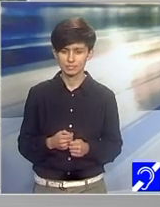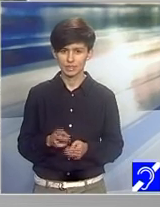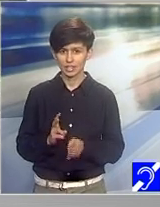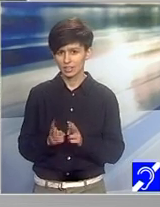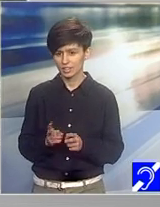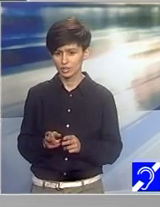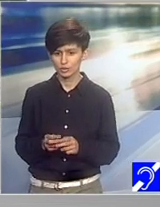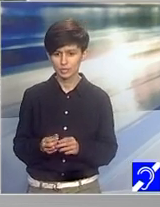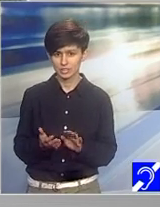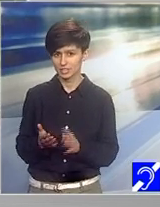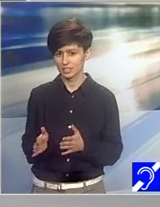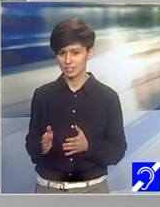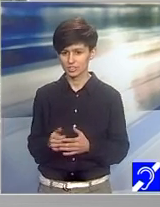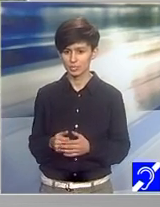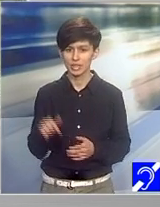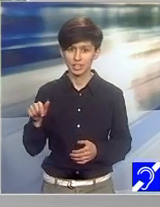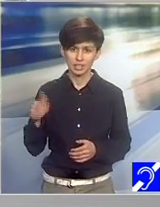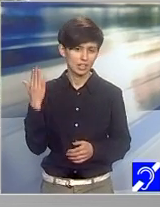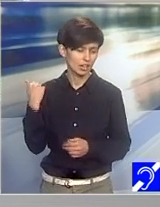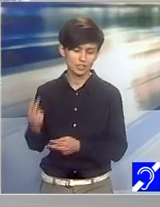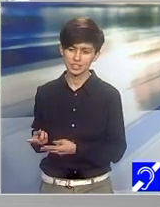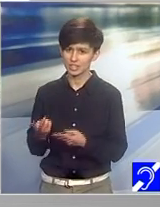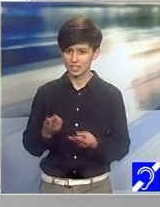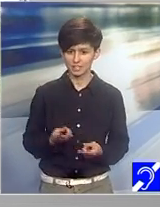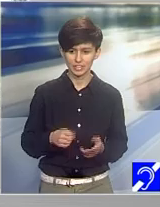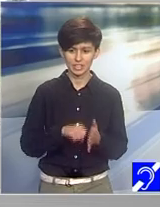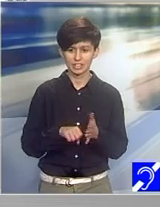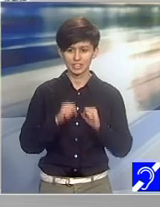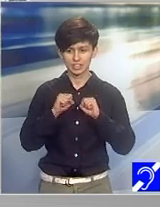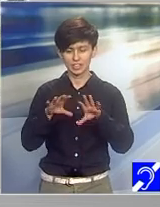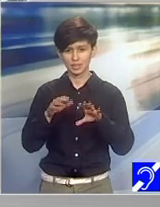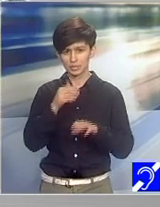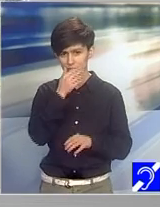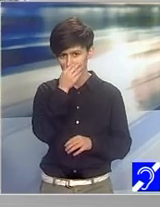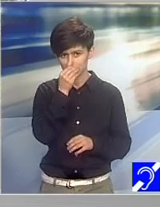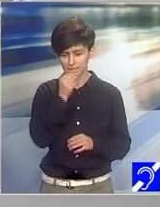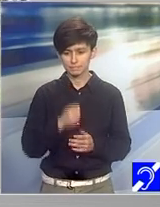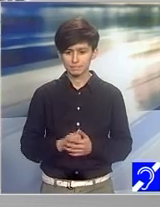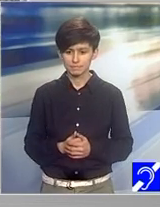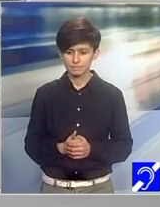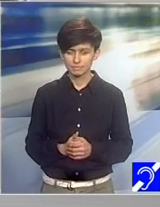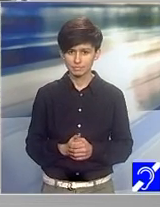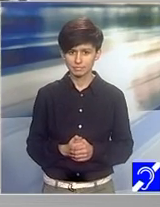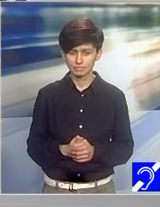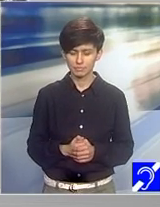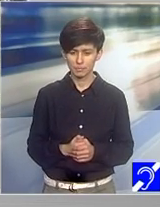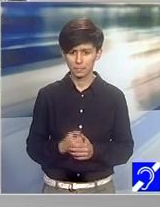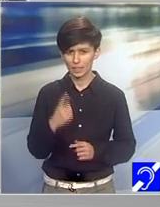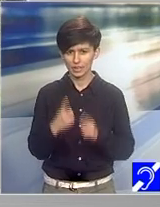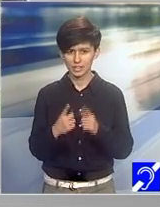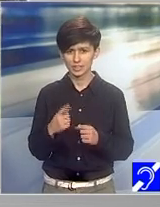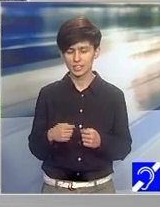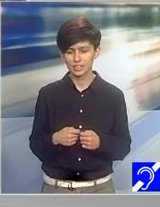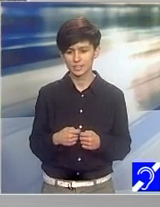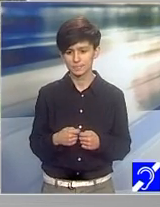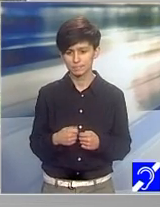milițează? Am avut o invitată. Da? Da, bineînțeles. Îmi pare rău că am lipsit. Știți, dacă toți suntem